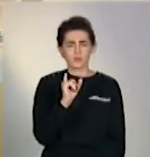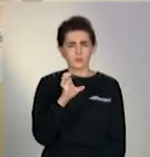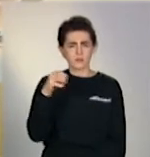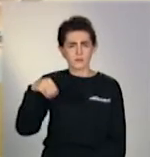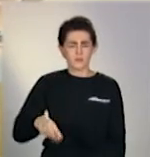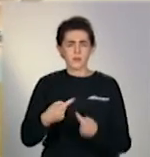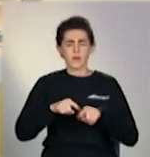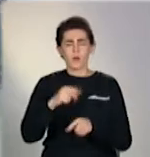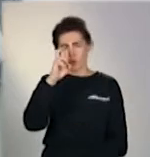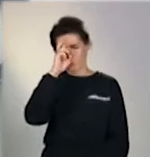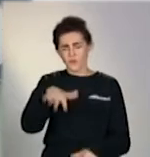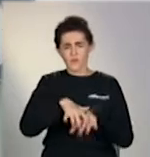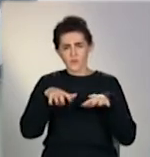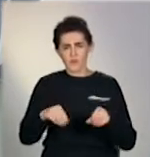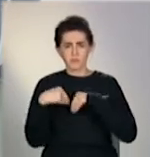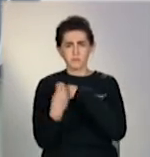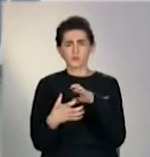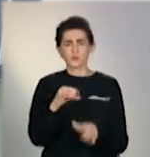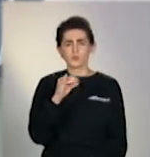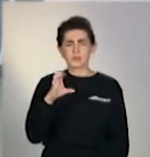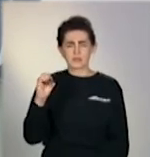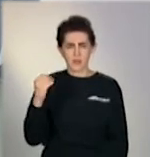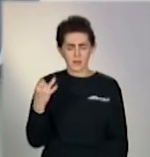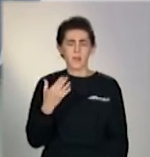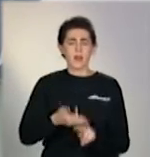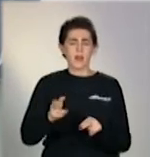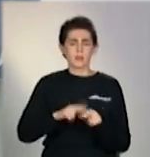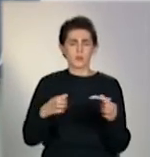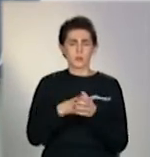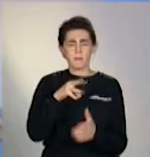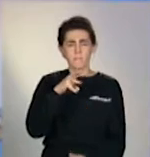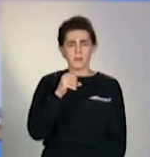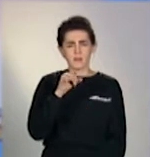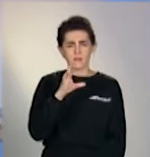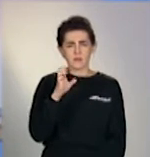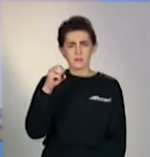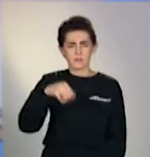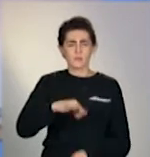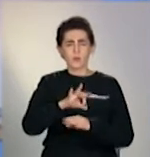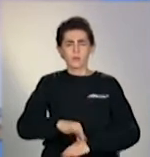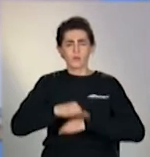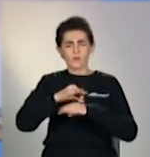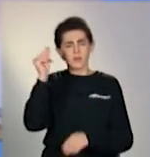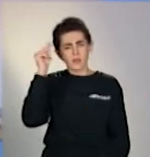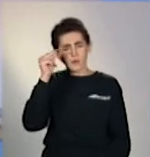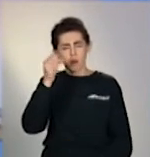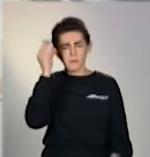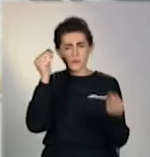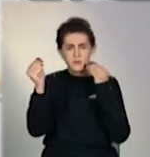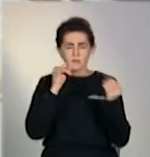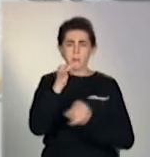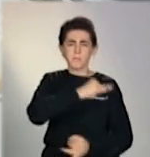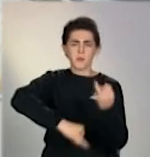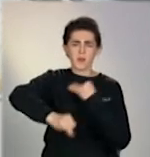муніципалітету, міжнародної організації USAID та групи MedInvest. Тут проводять не лише навчальні заходи, але й переговори